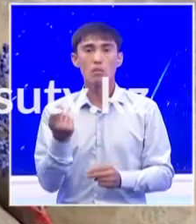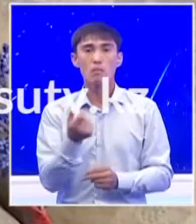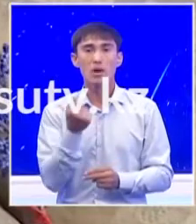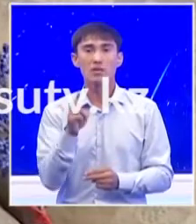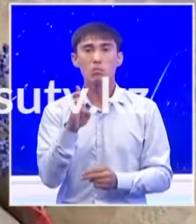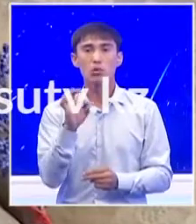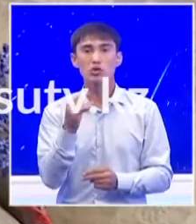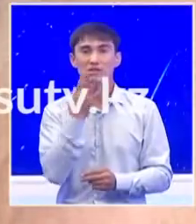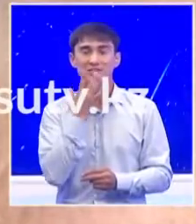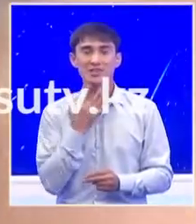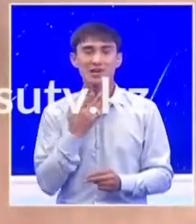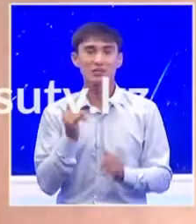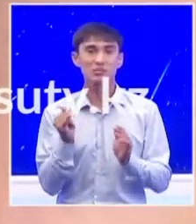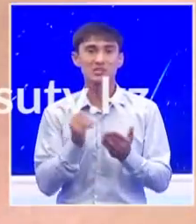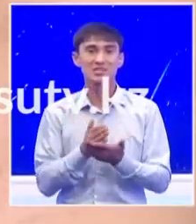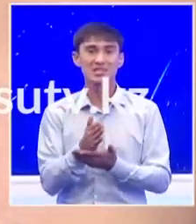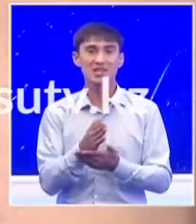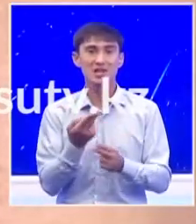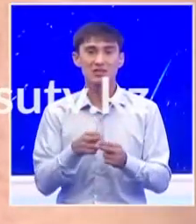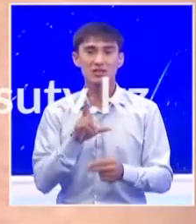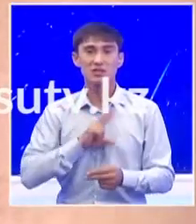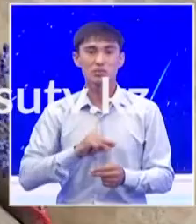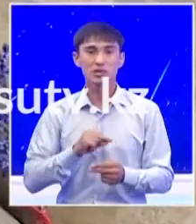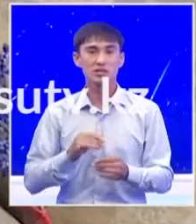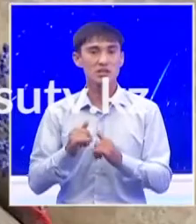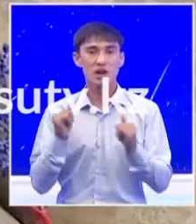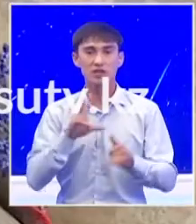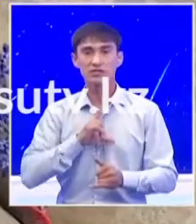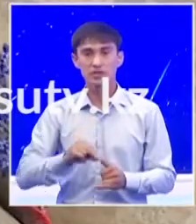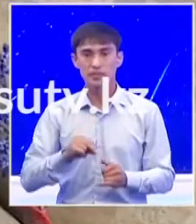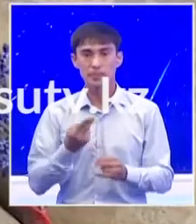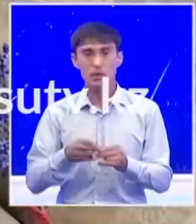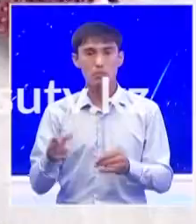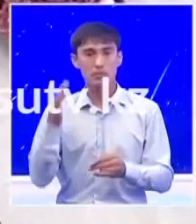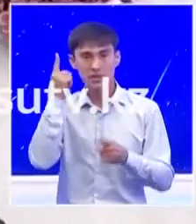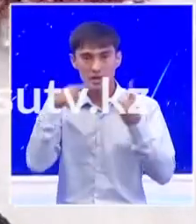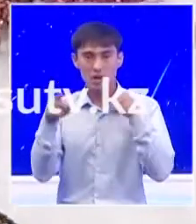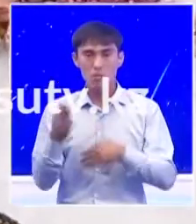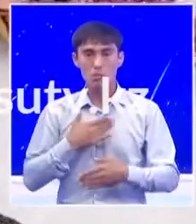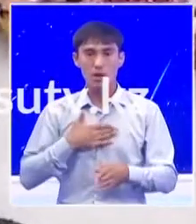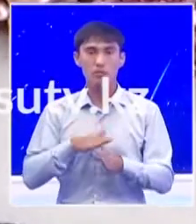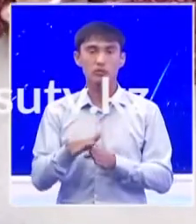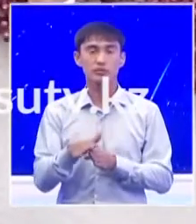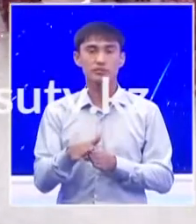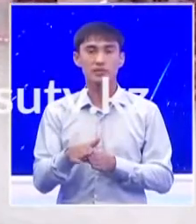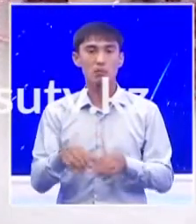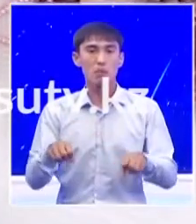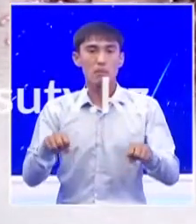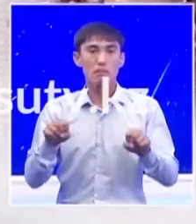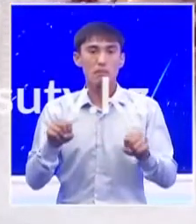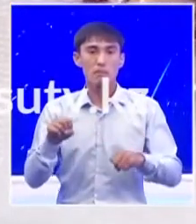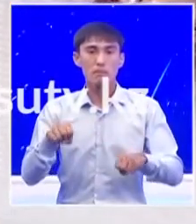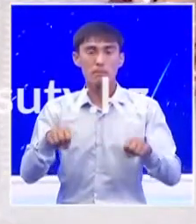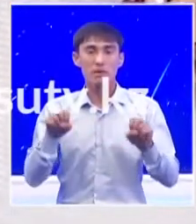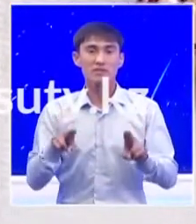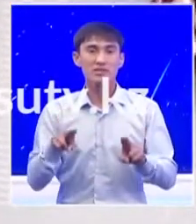брошей в национальном стиле. Не развито, да, это направление. Идея полностью моя, можно сказать. По профессии Сауле бухгалтер, а творчество